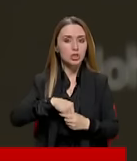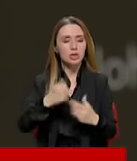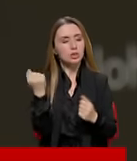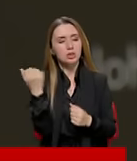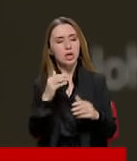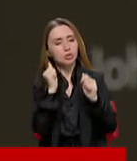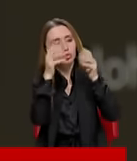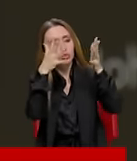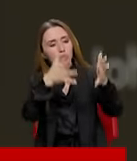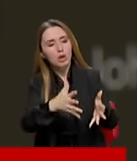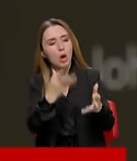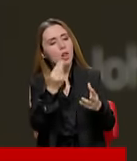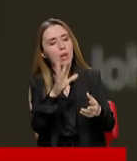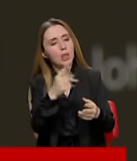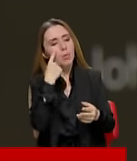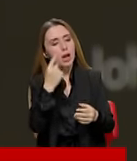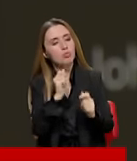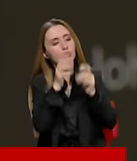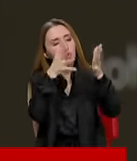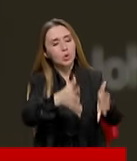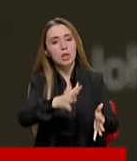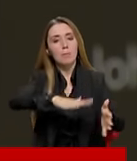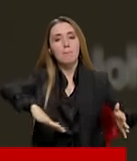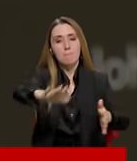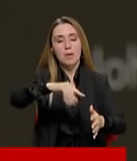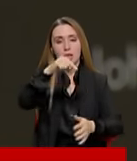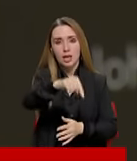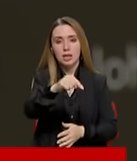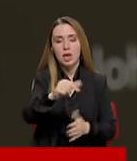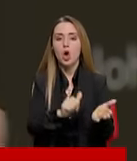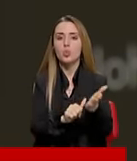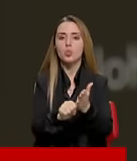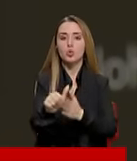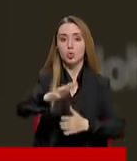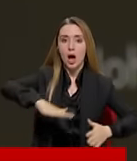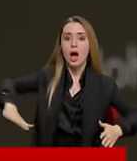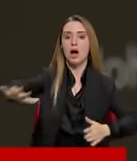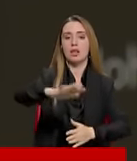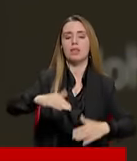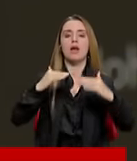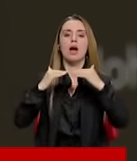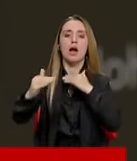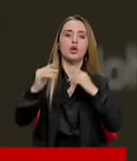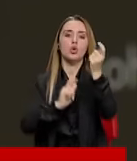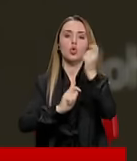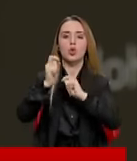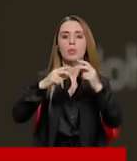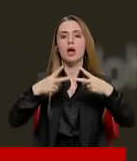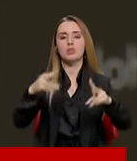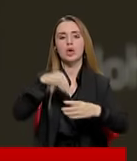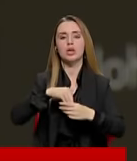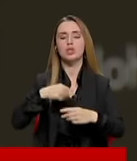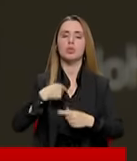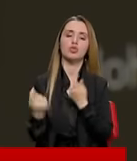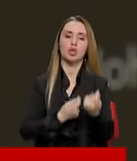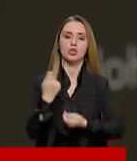kullanabilirsiz kullanacağız ve en azından meydandaki Eee bütün alanın halkın kullanılması için elimizden